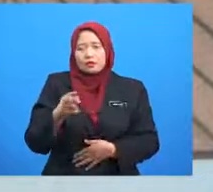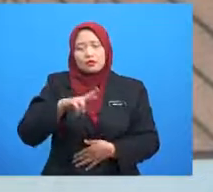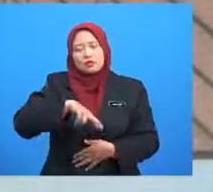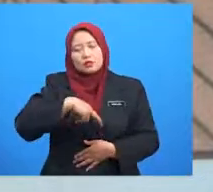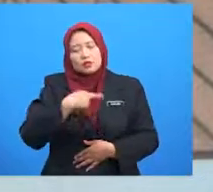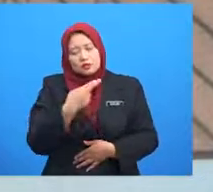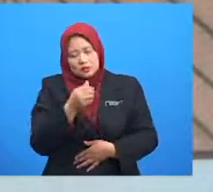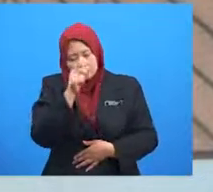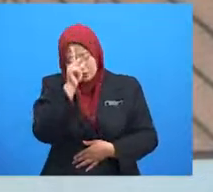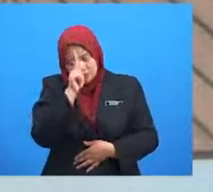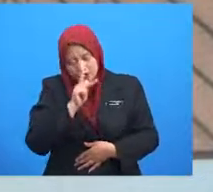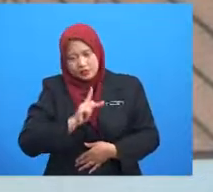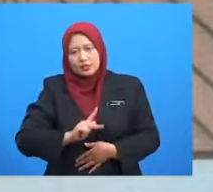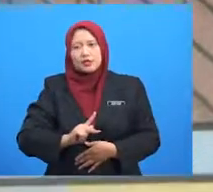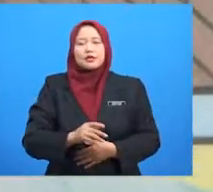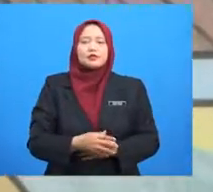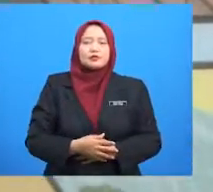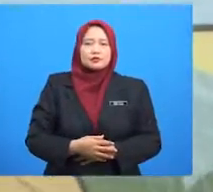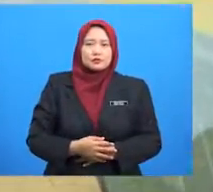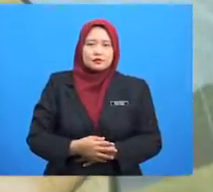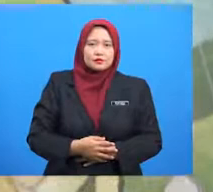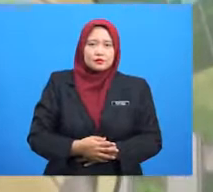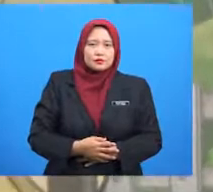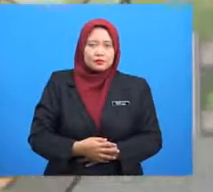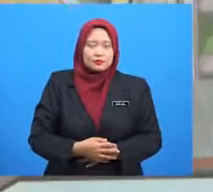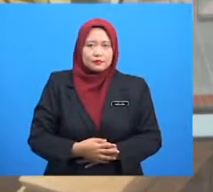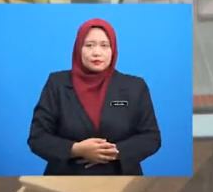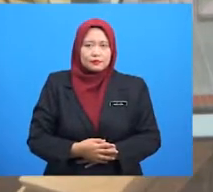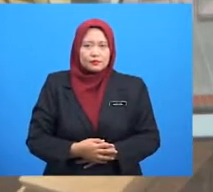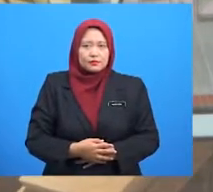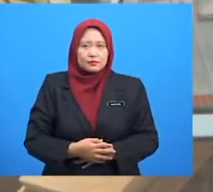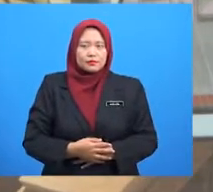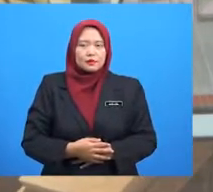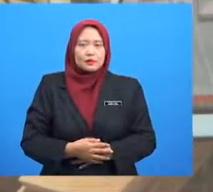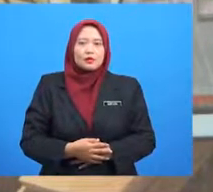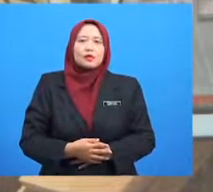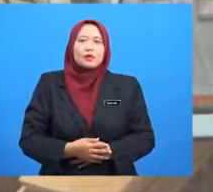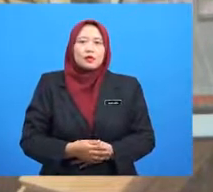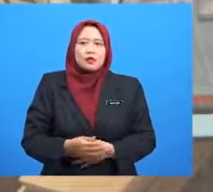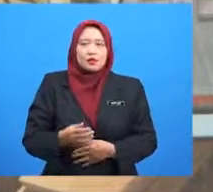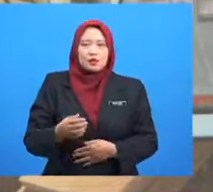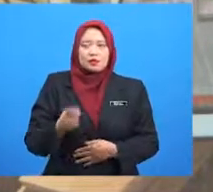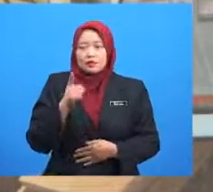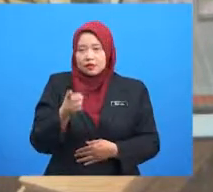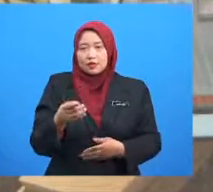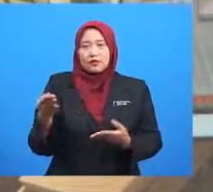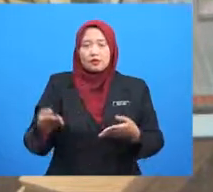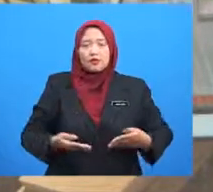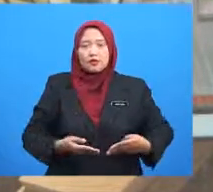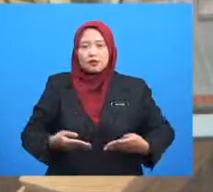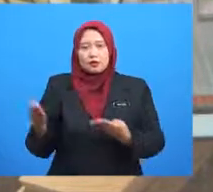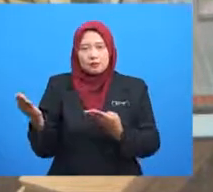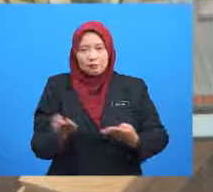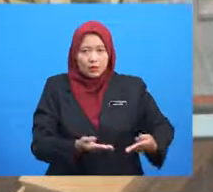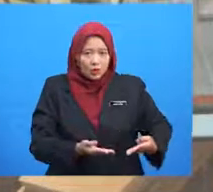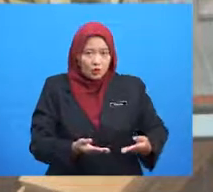anak-anak ayam itu. Maka Ahmad terus membawa pulang anak-anak